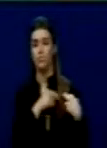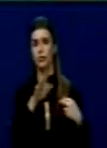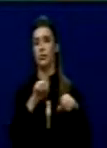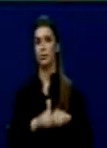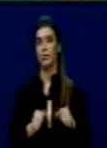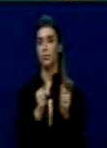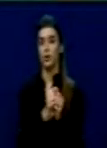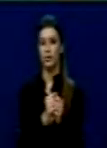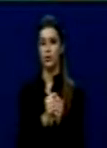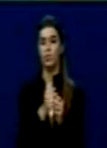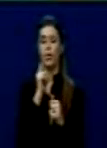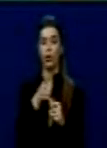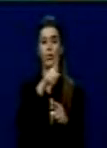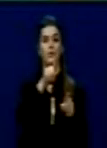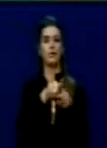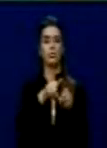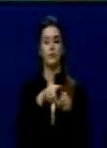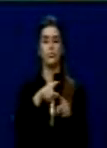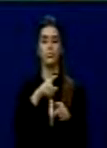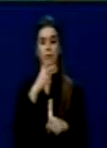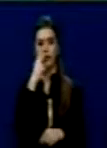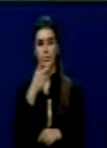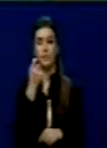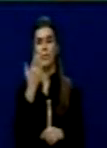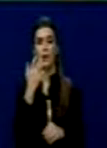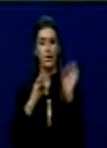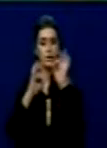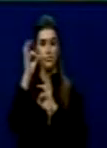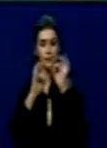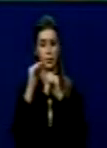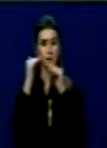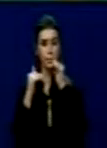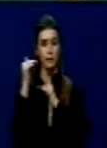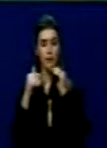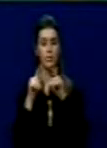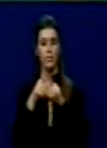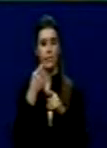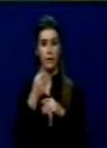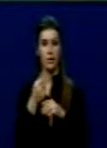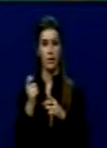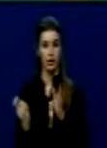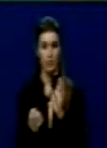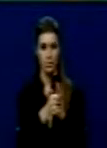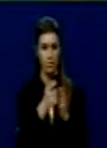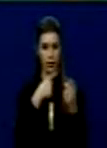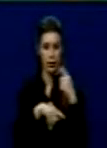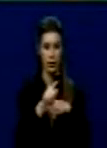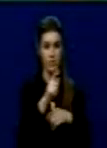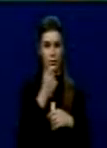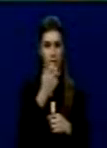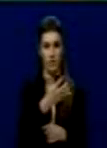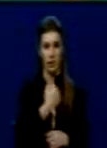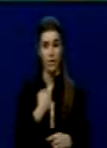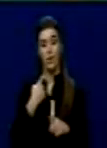qeverisë për ta përmbushur atë dallim në shumën e parave, në mes të parave që janë gjeneruar nga shitja e ndërmarrjes